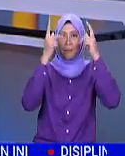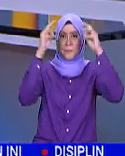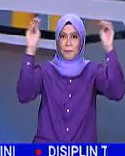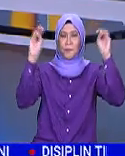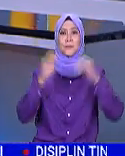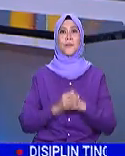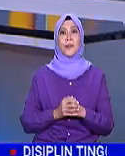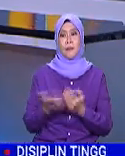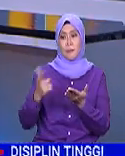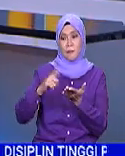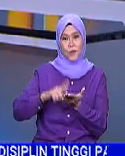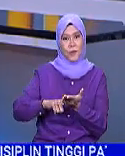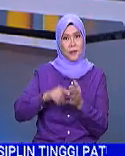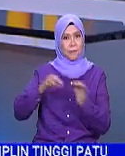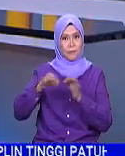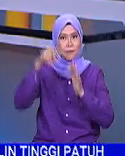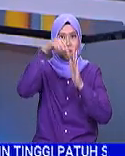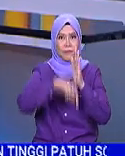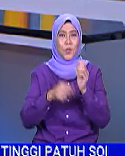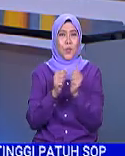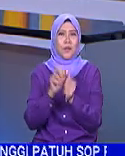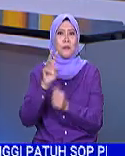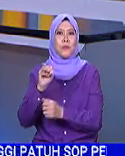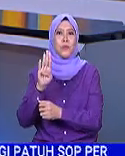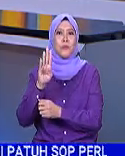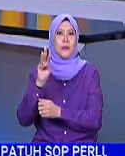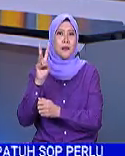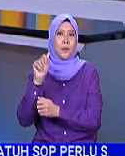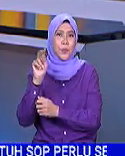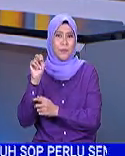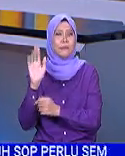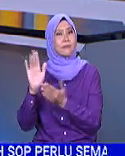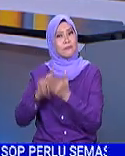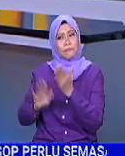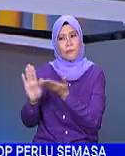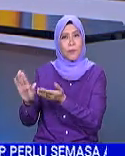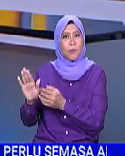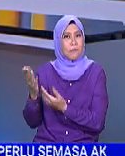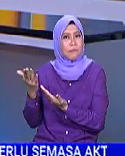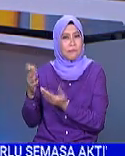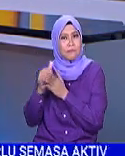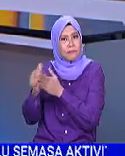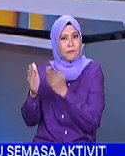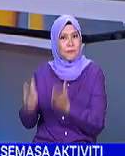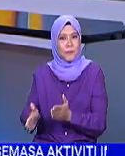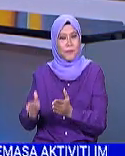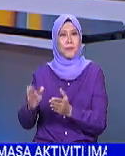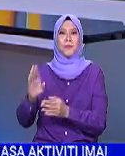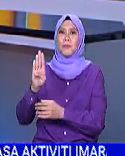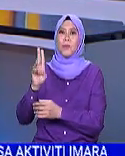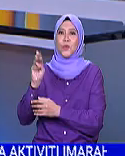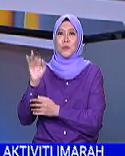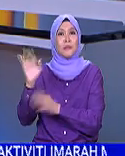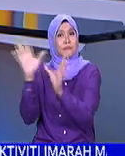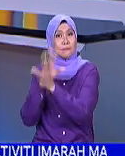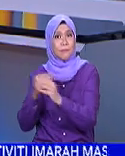Princess lanjut mengenai nya bersama Boma William di Kuching Serawak bumo Apakah reaksi pemimpin bumi kenyalang berhubung